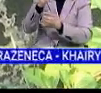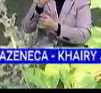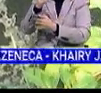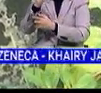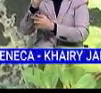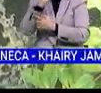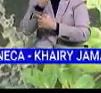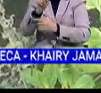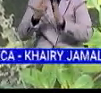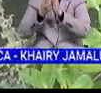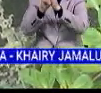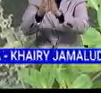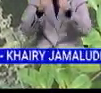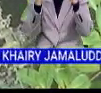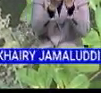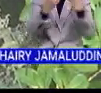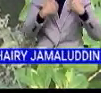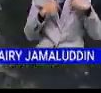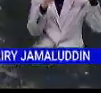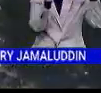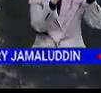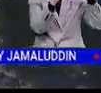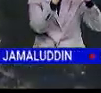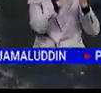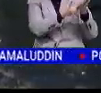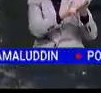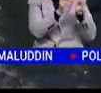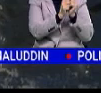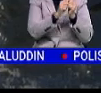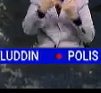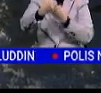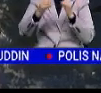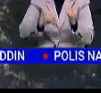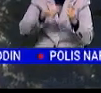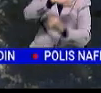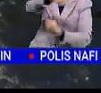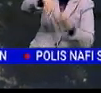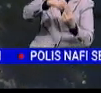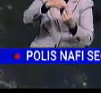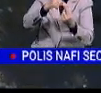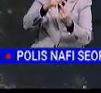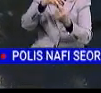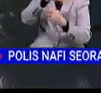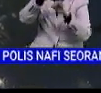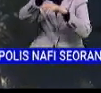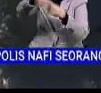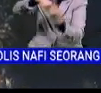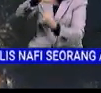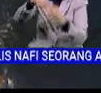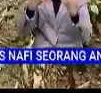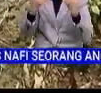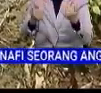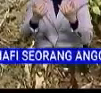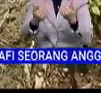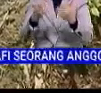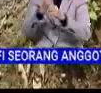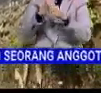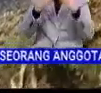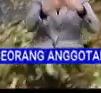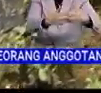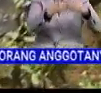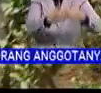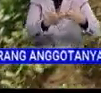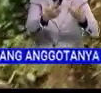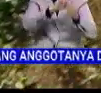menjadi wakil syarikat yang mempunyai lesen sah dengan Jabatan Alam Sekitar bagi mendapatkan kontrak atau mencari pelanggan dalam kalangan kilang yang